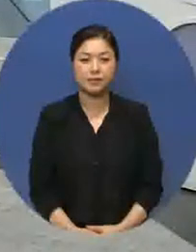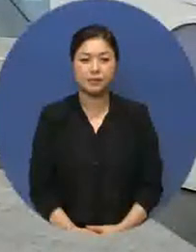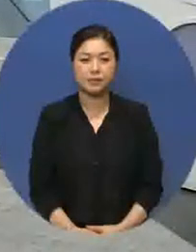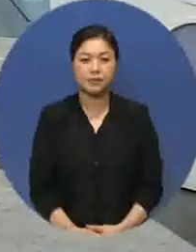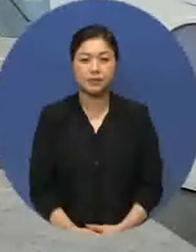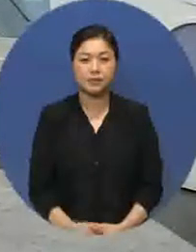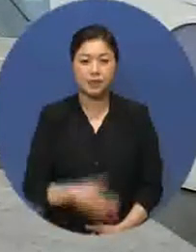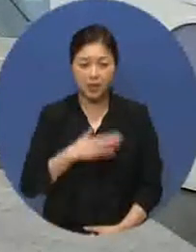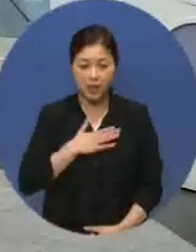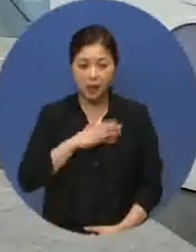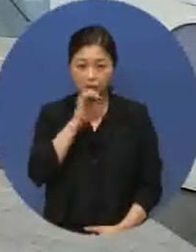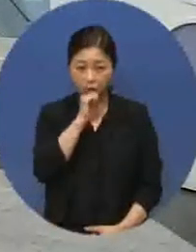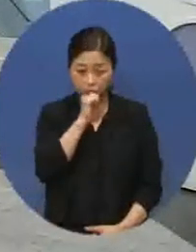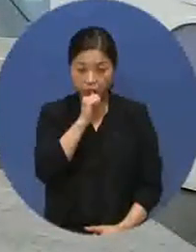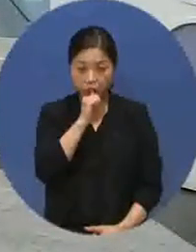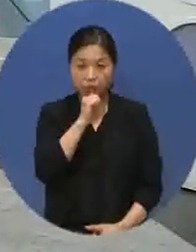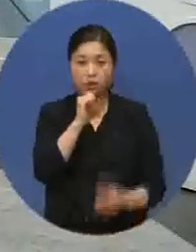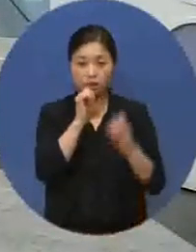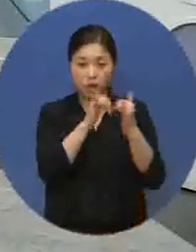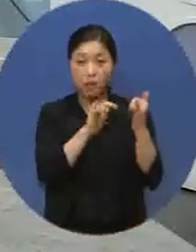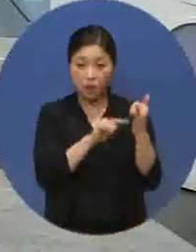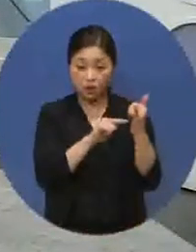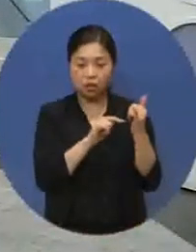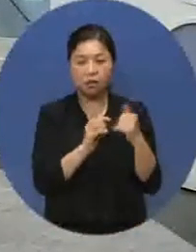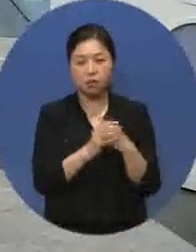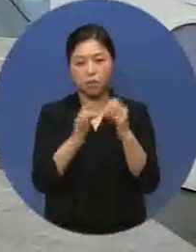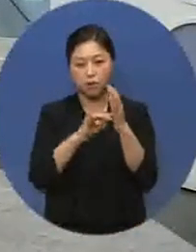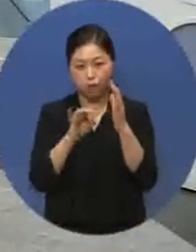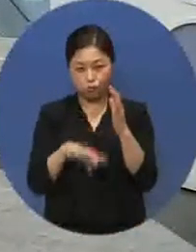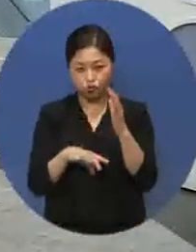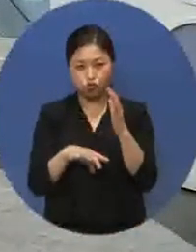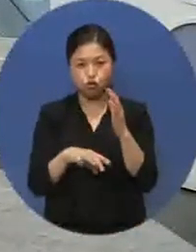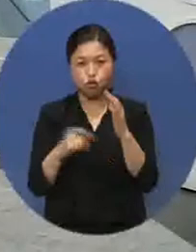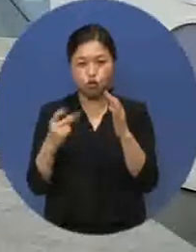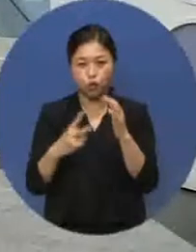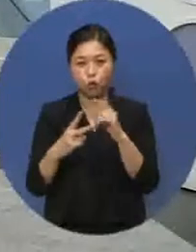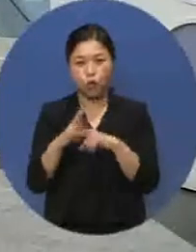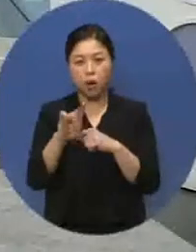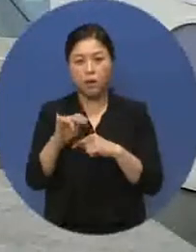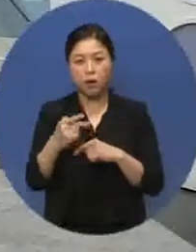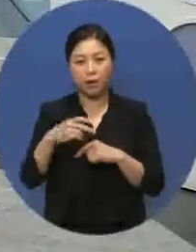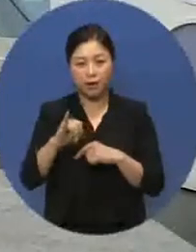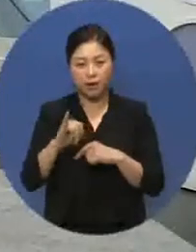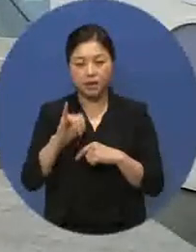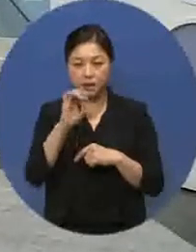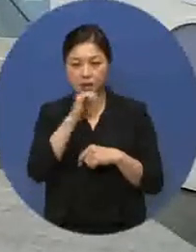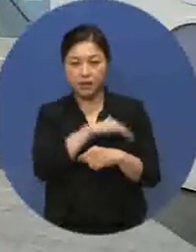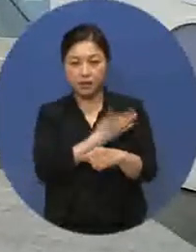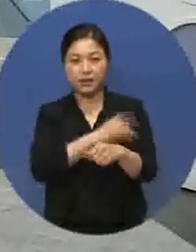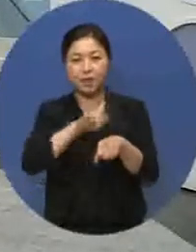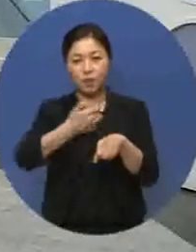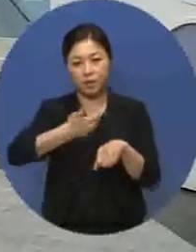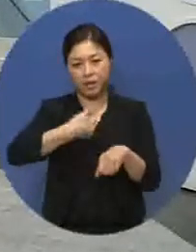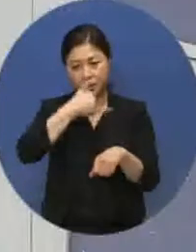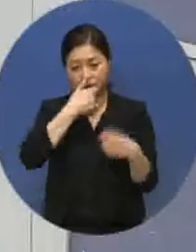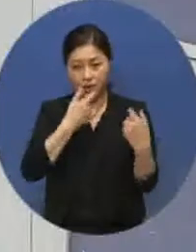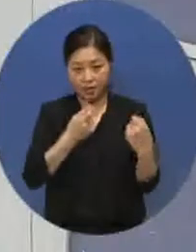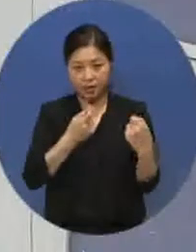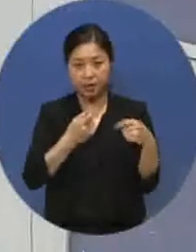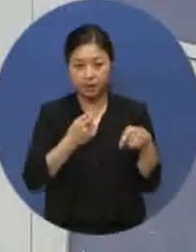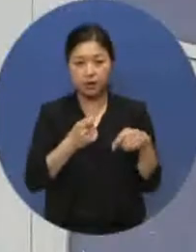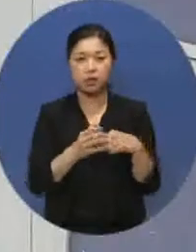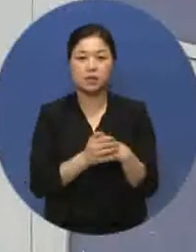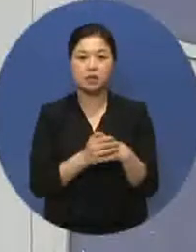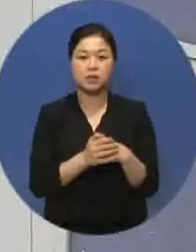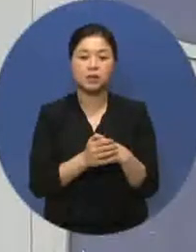그 물론 변호사가 되면은 이제 뭐 그 세무사나 변리사 자격이 자동적으로 부여되고는 있습니다만 네. 그거는 변호사 사법